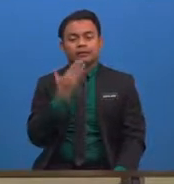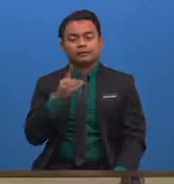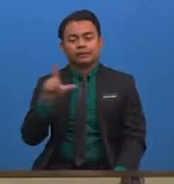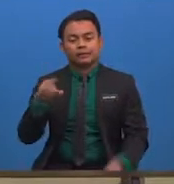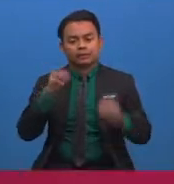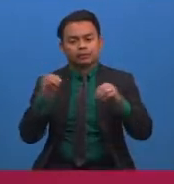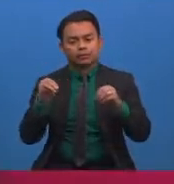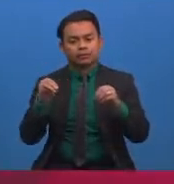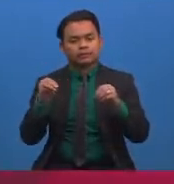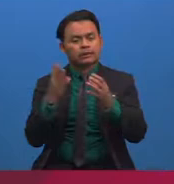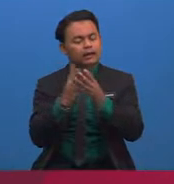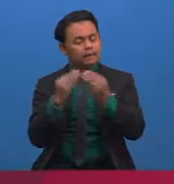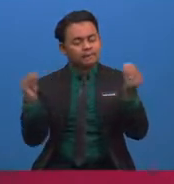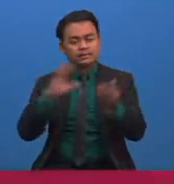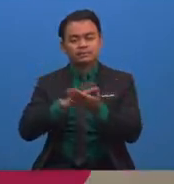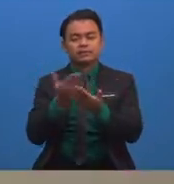selesai memasak.